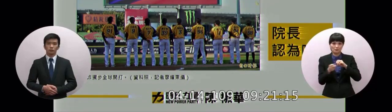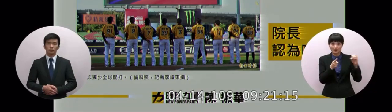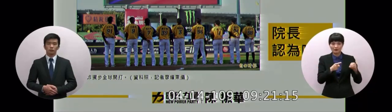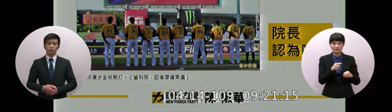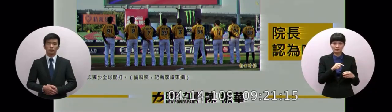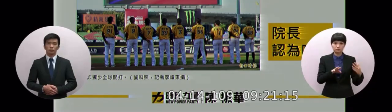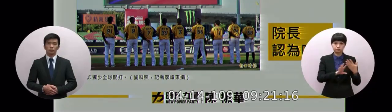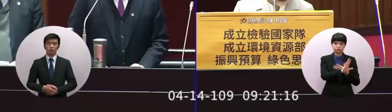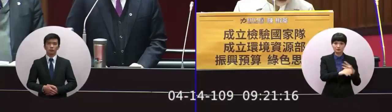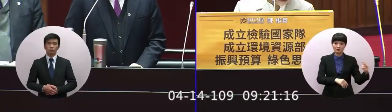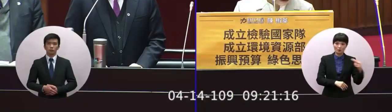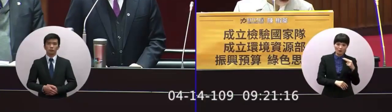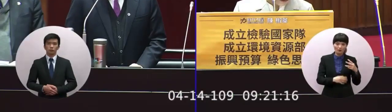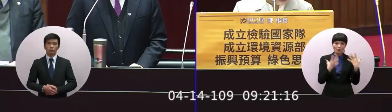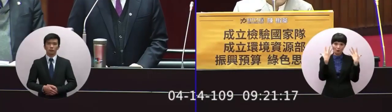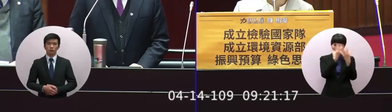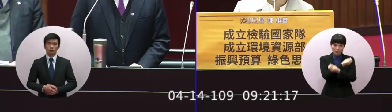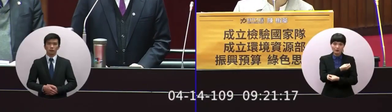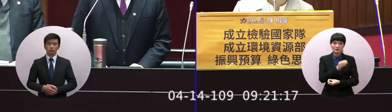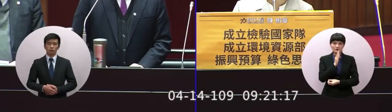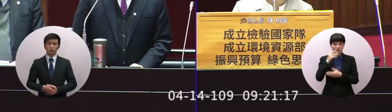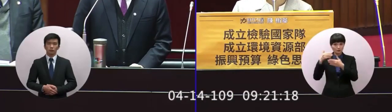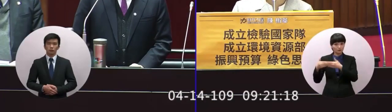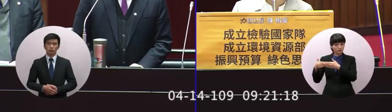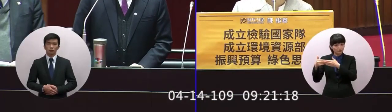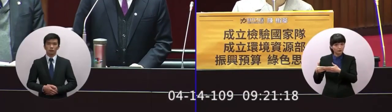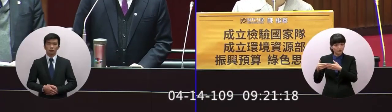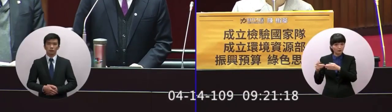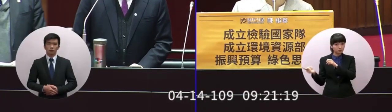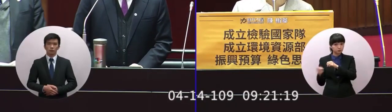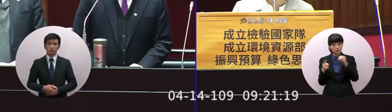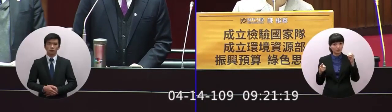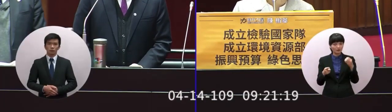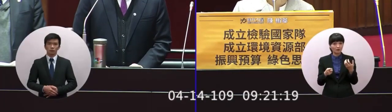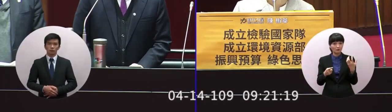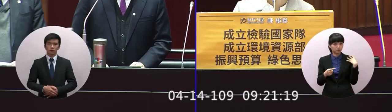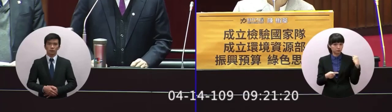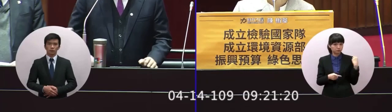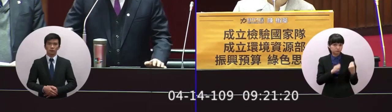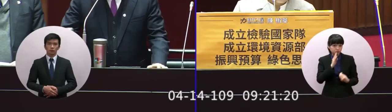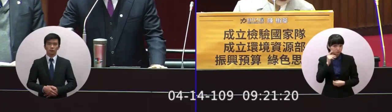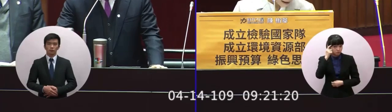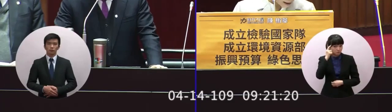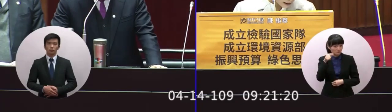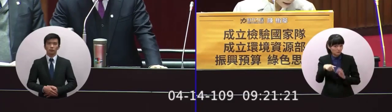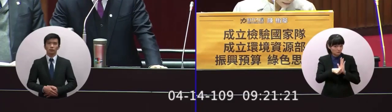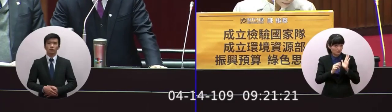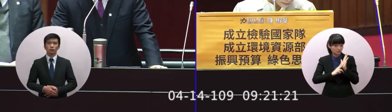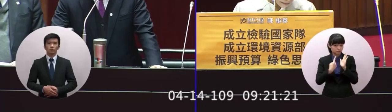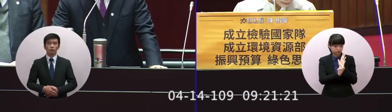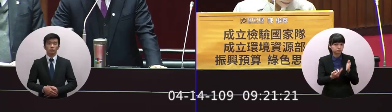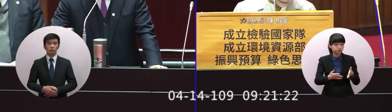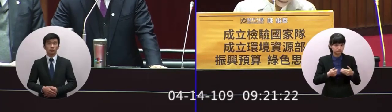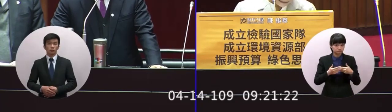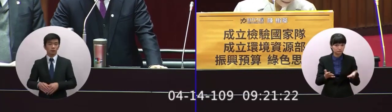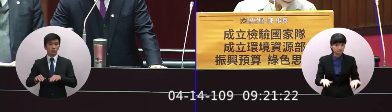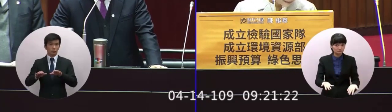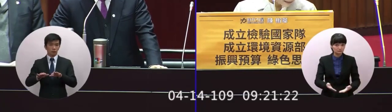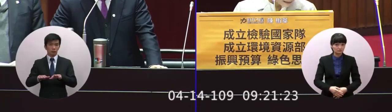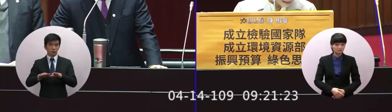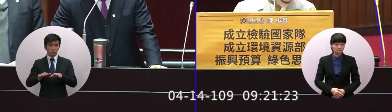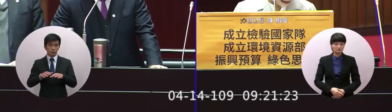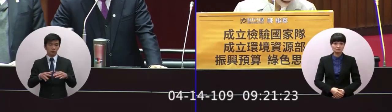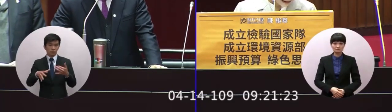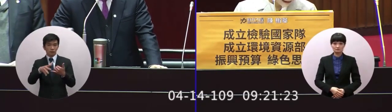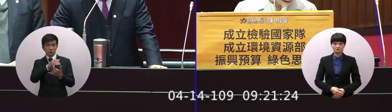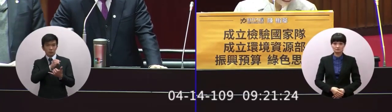棒，那是不是院长你认为是不是这些名称都应该改名了？ 目前在台湾有很多的